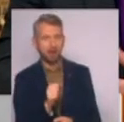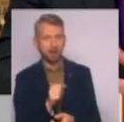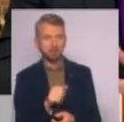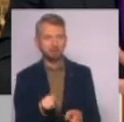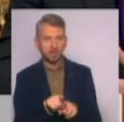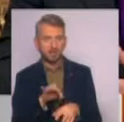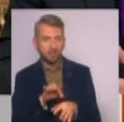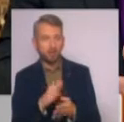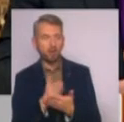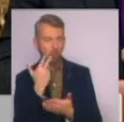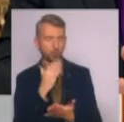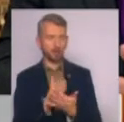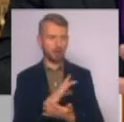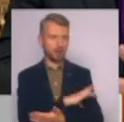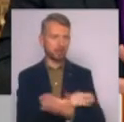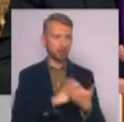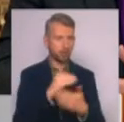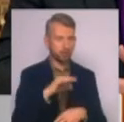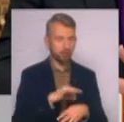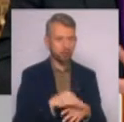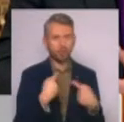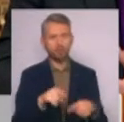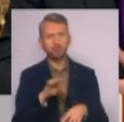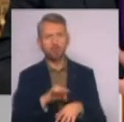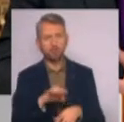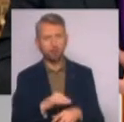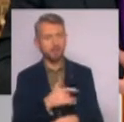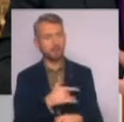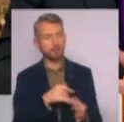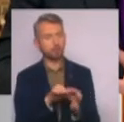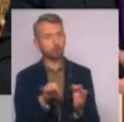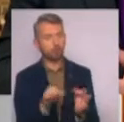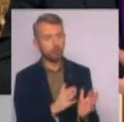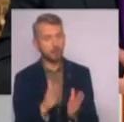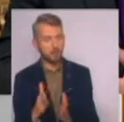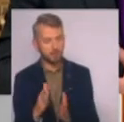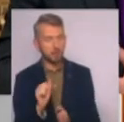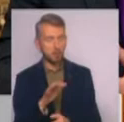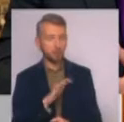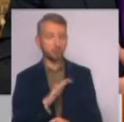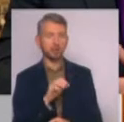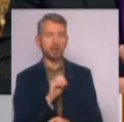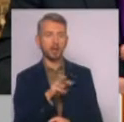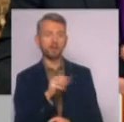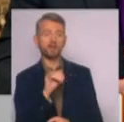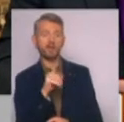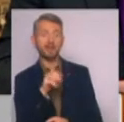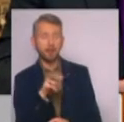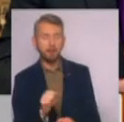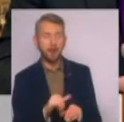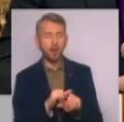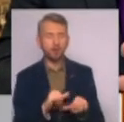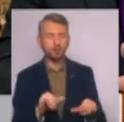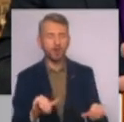хвороба, інші захворювання серцево-судинної системи. Тому що емфізема розвивається як